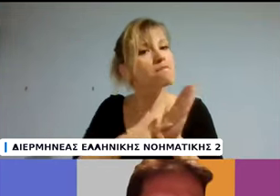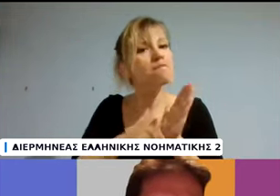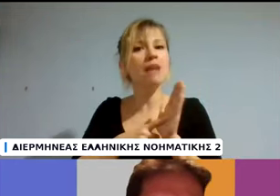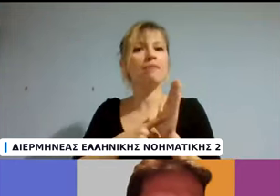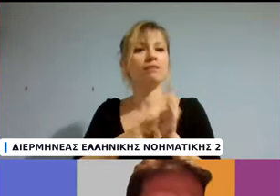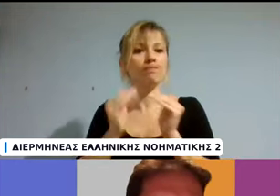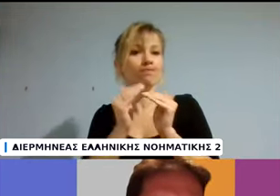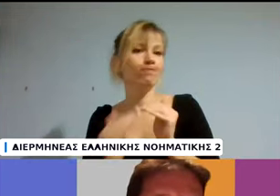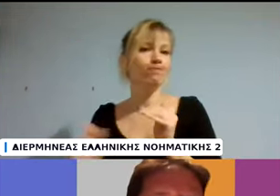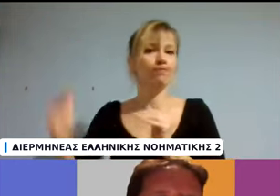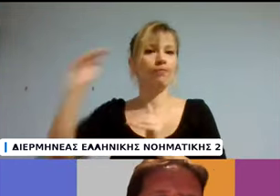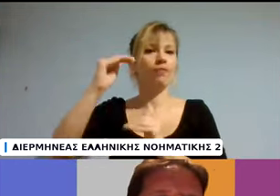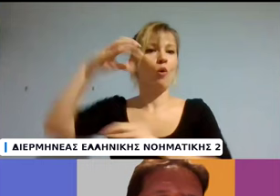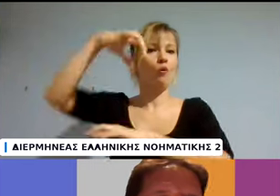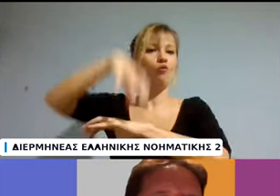πλαίσιο.